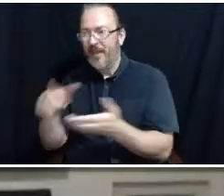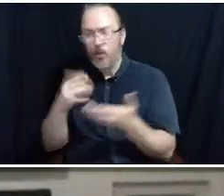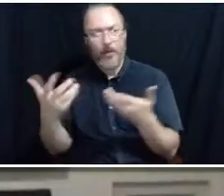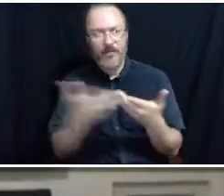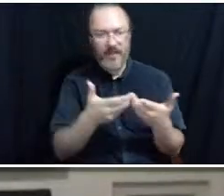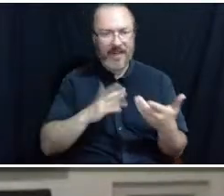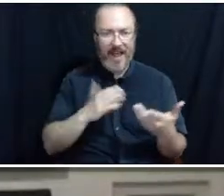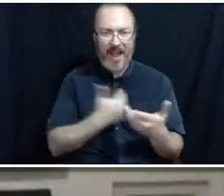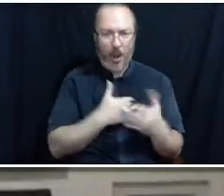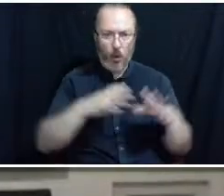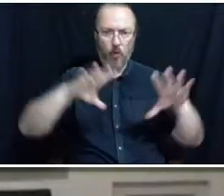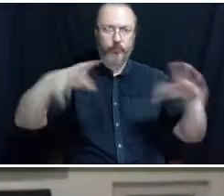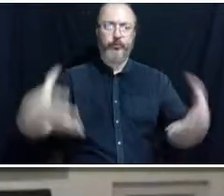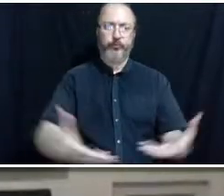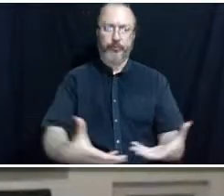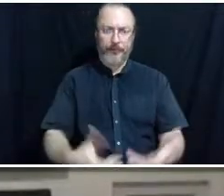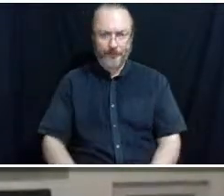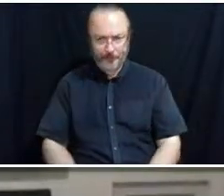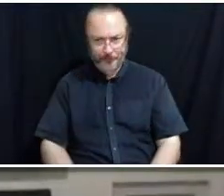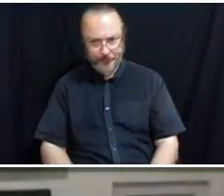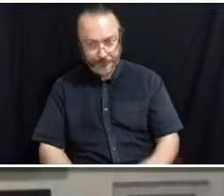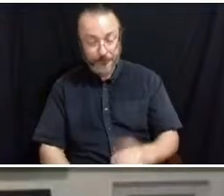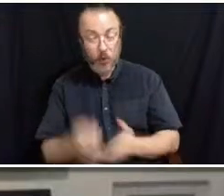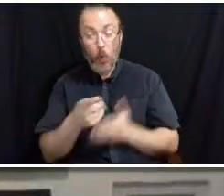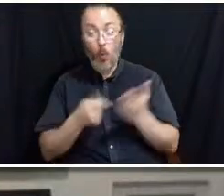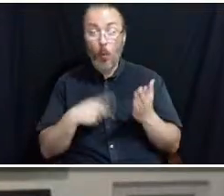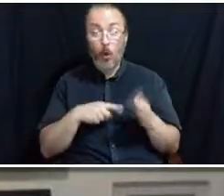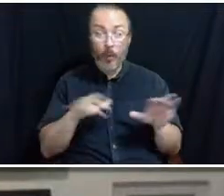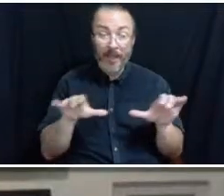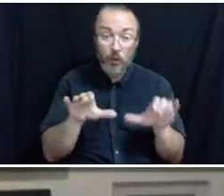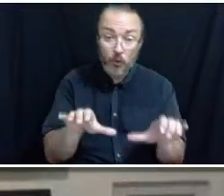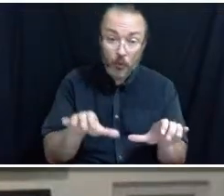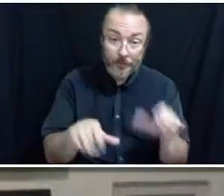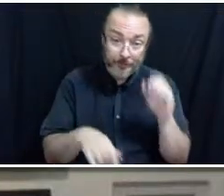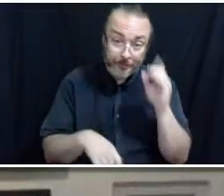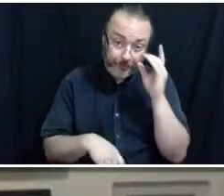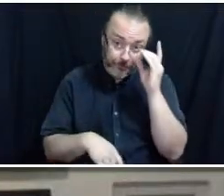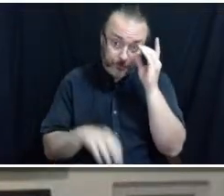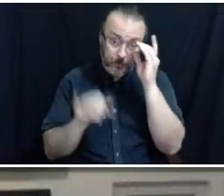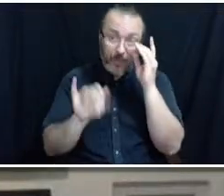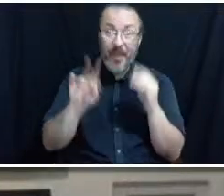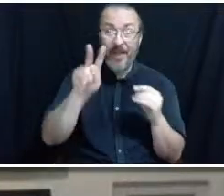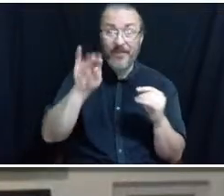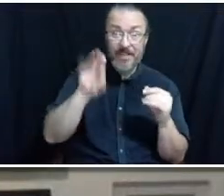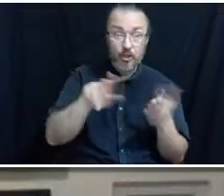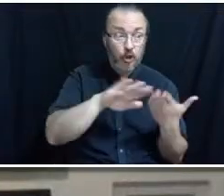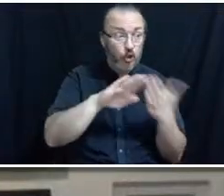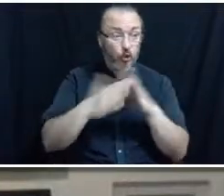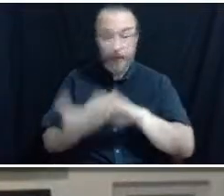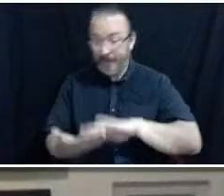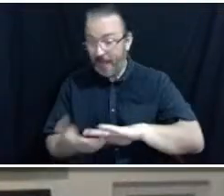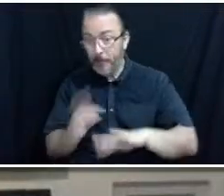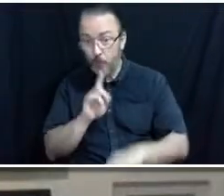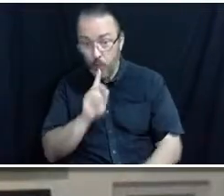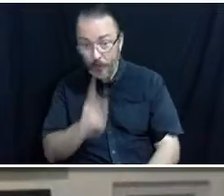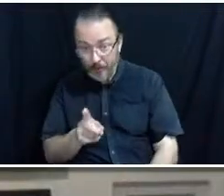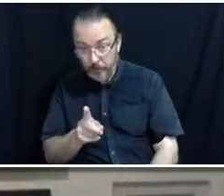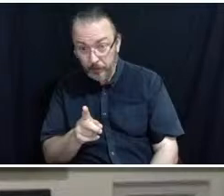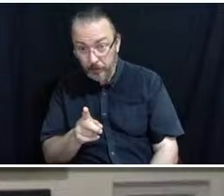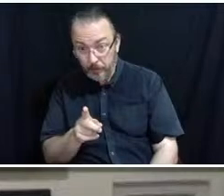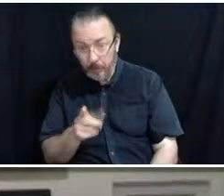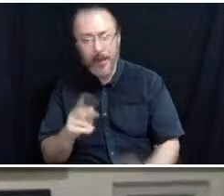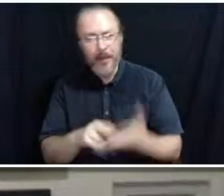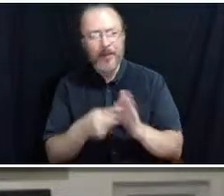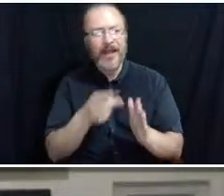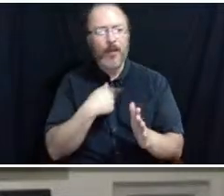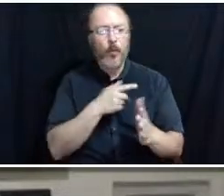différentes, mais il faut pourtant les accueillir. Ce que nous avons fait, nous avons transformé la vision d'avenir en réalité. Nous avons travaillé